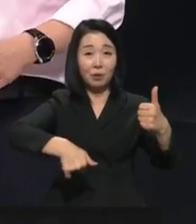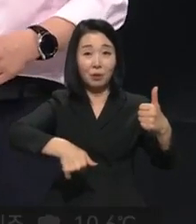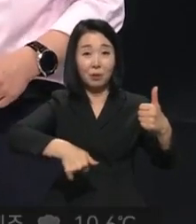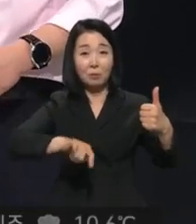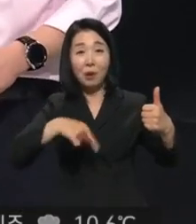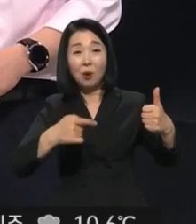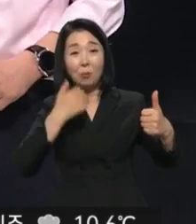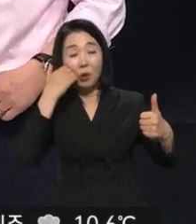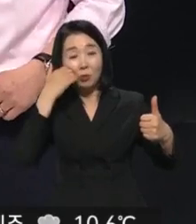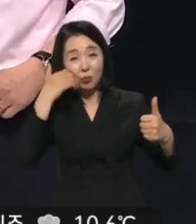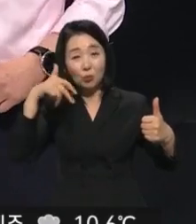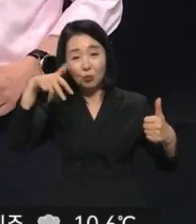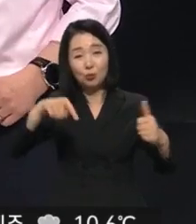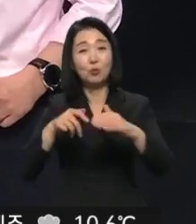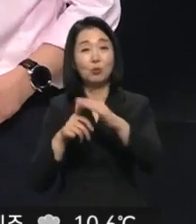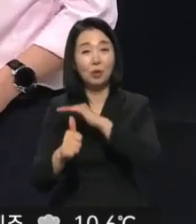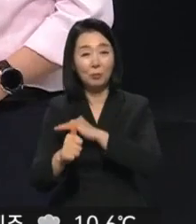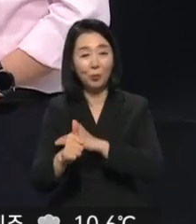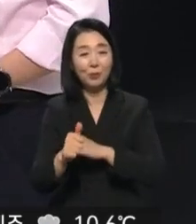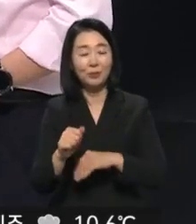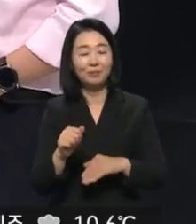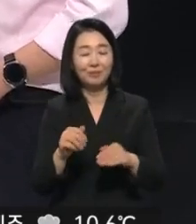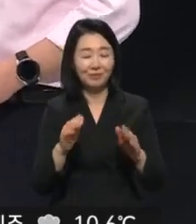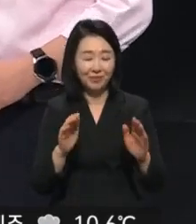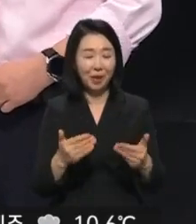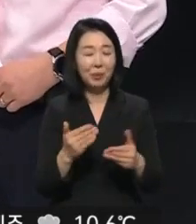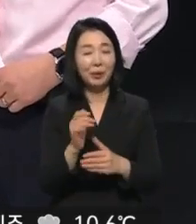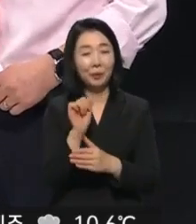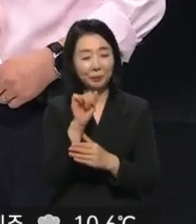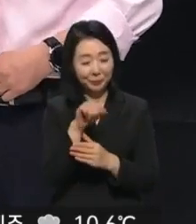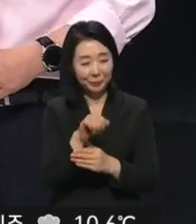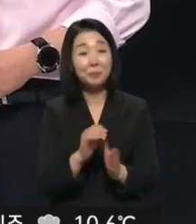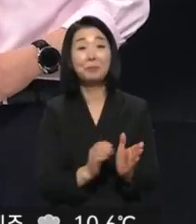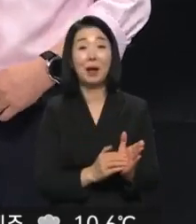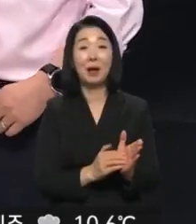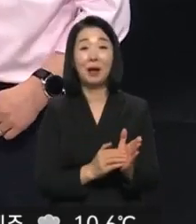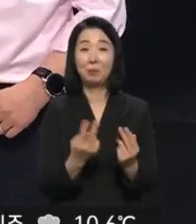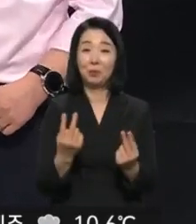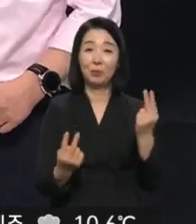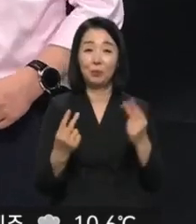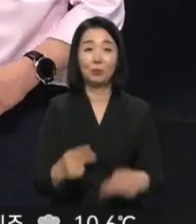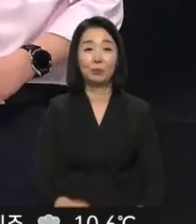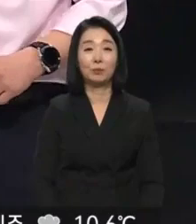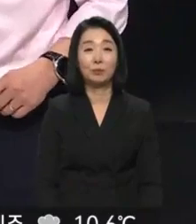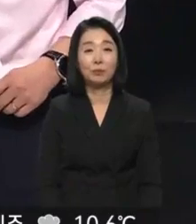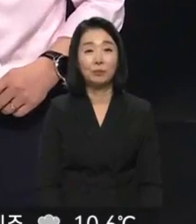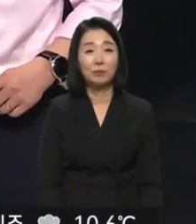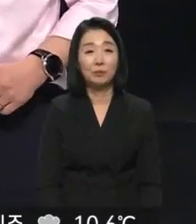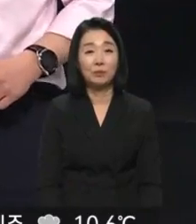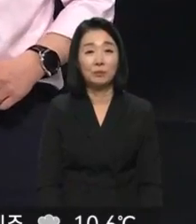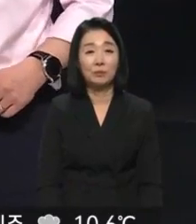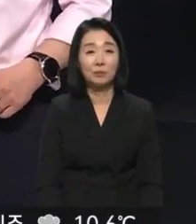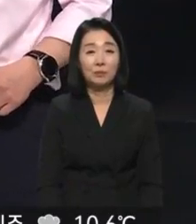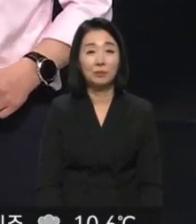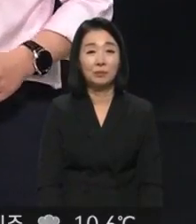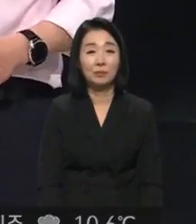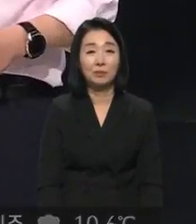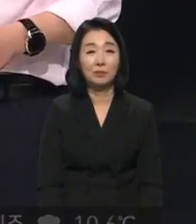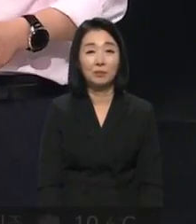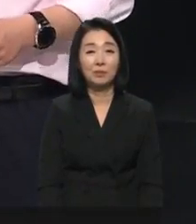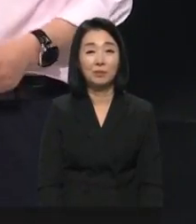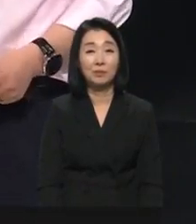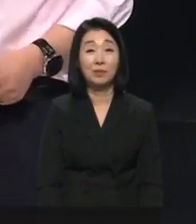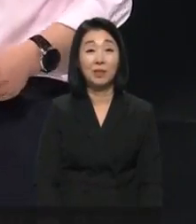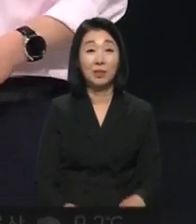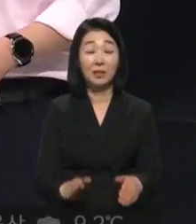옆에서 주호영 원내대표는 가볍게 목례만 해서 묘한 대비를 이뤘습니다. 그 사이 김 대표는